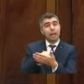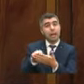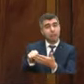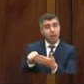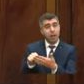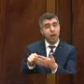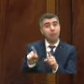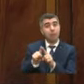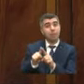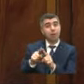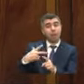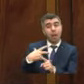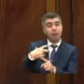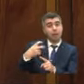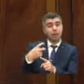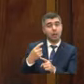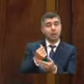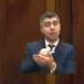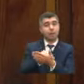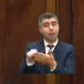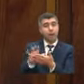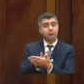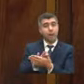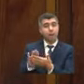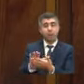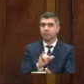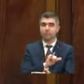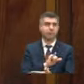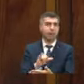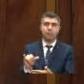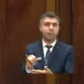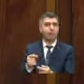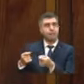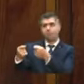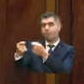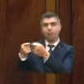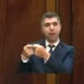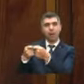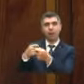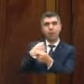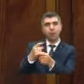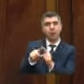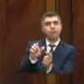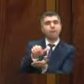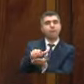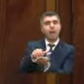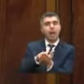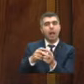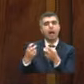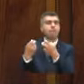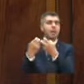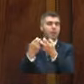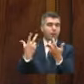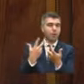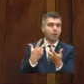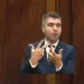للشركات الكبرى فقط، إذا كان إعفاء في الكبير والصغير، بالعكس كثير من القطاعات بحال الفلاحة الآن،